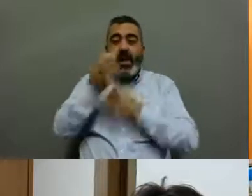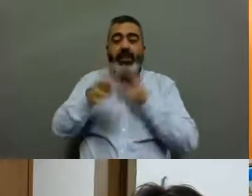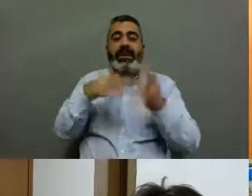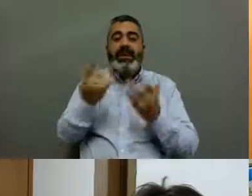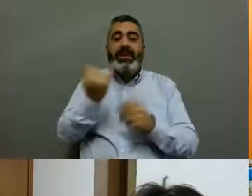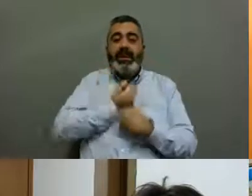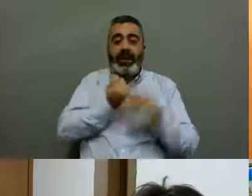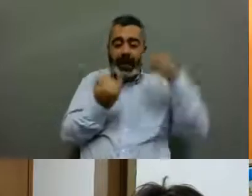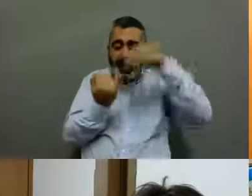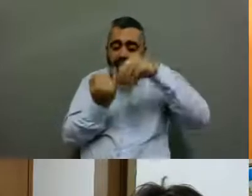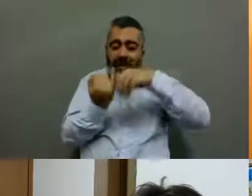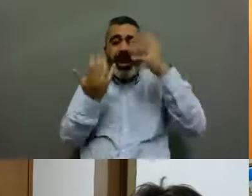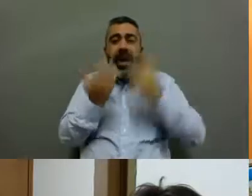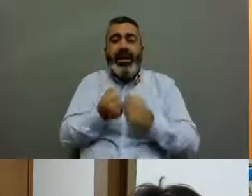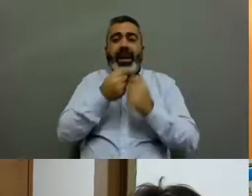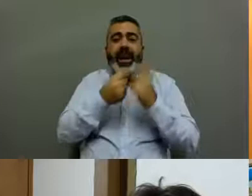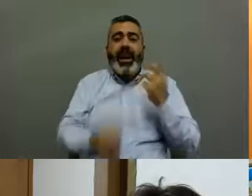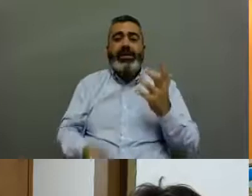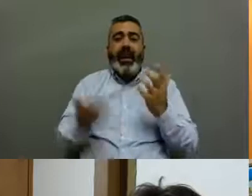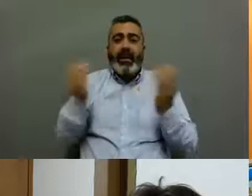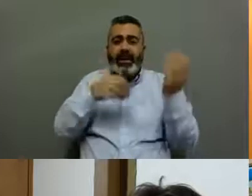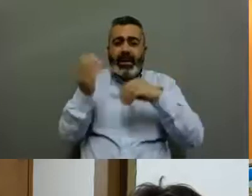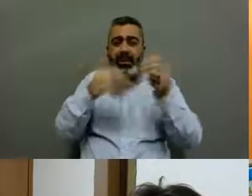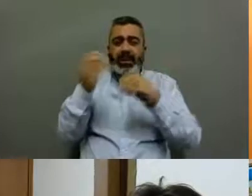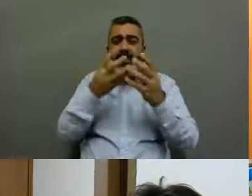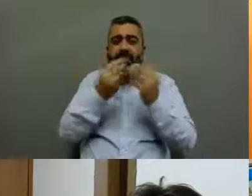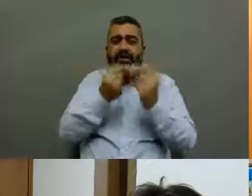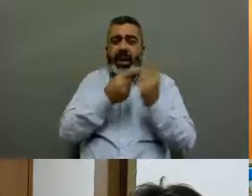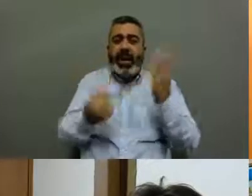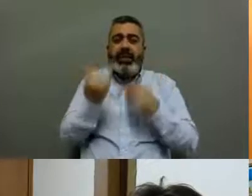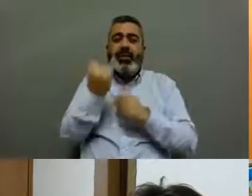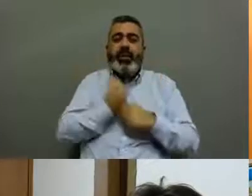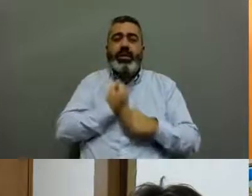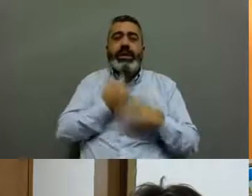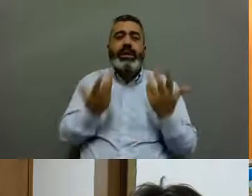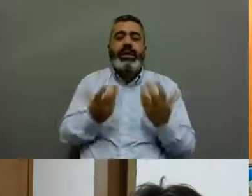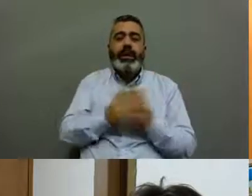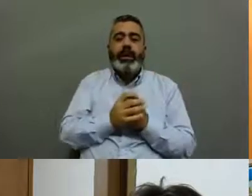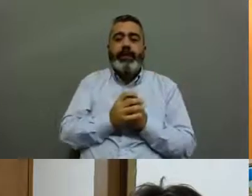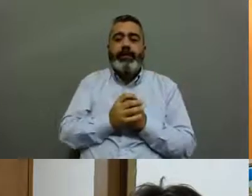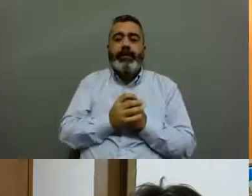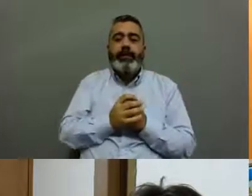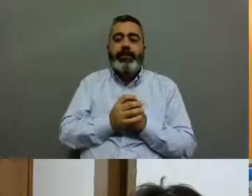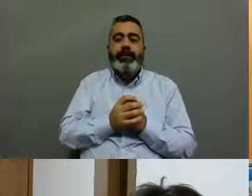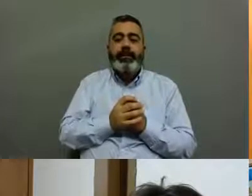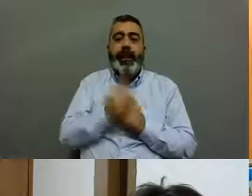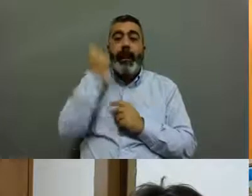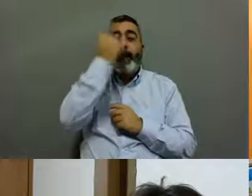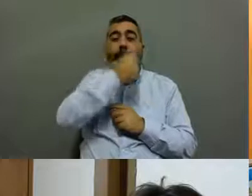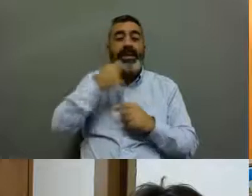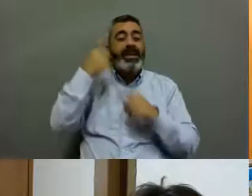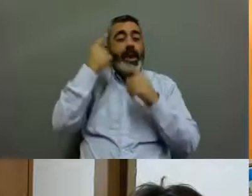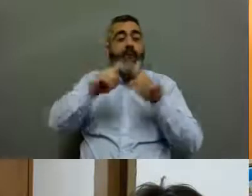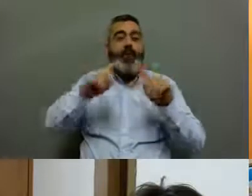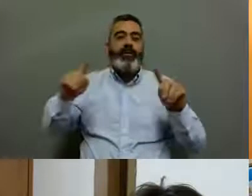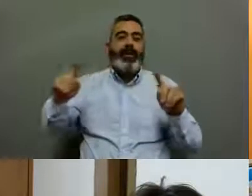συνοθήλευμα, το πλουραλιστικό αν θέλετε συνοθήλευμα ταυτότητων, θα ήταν η ποικιλομορφία, θα έλεγα